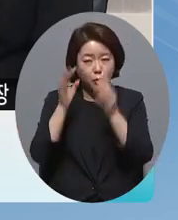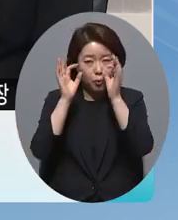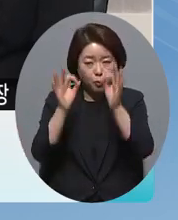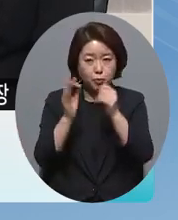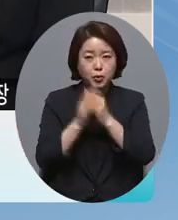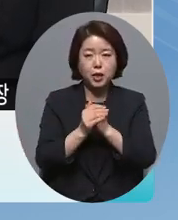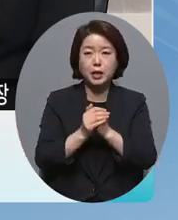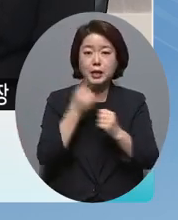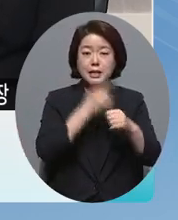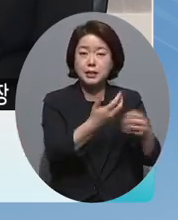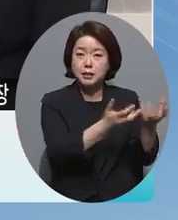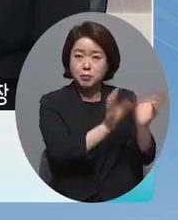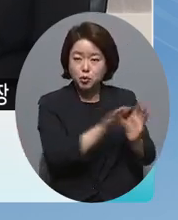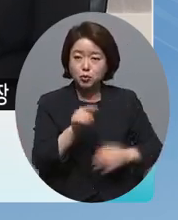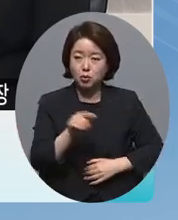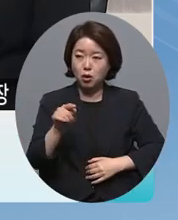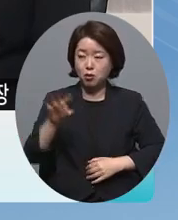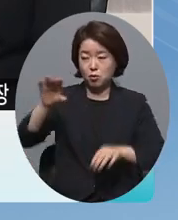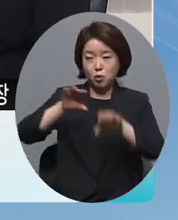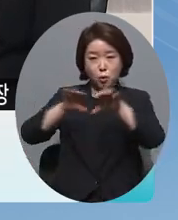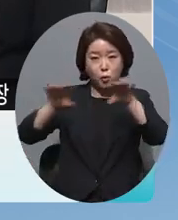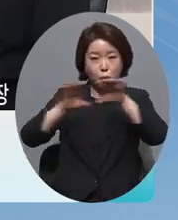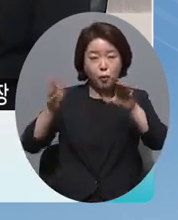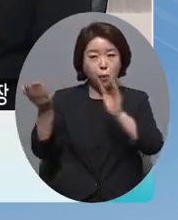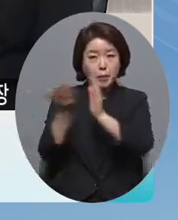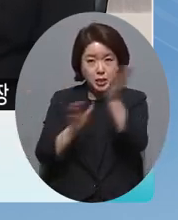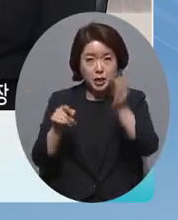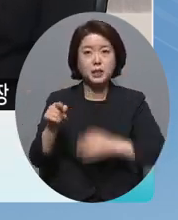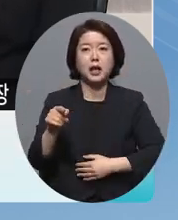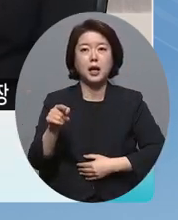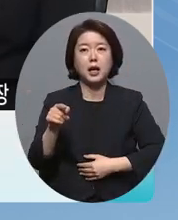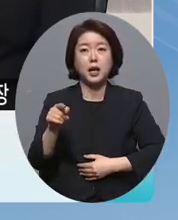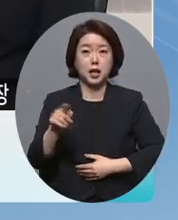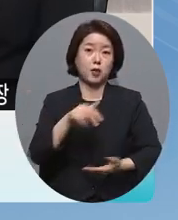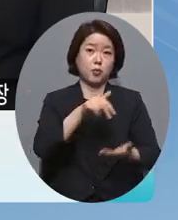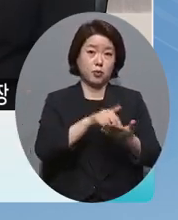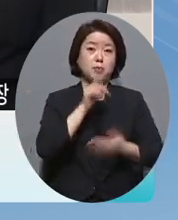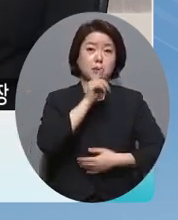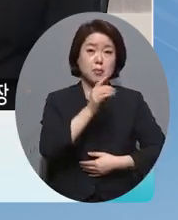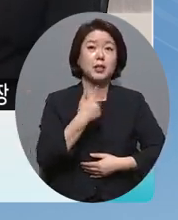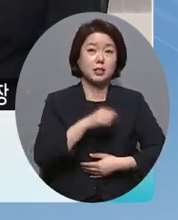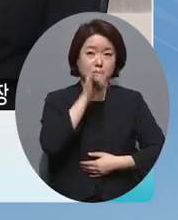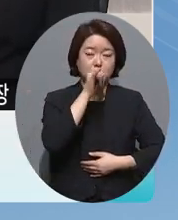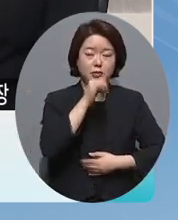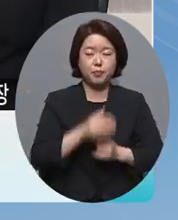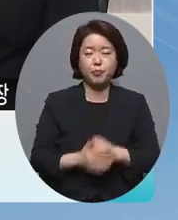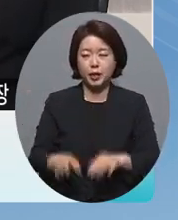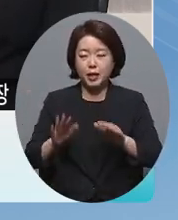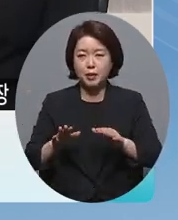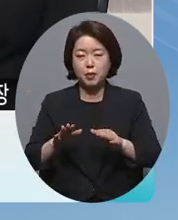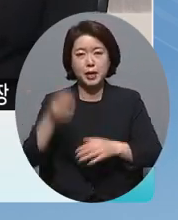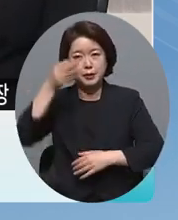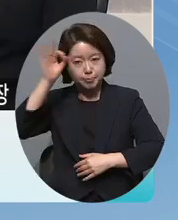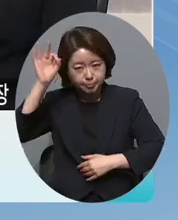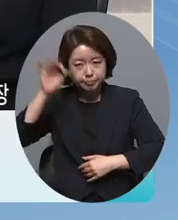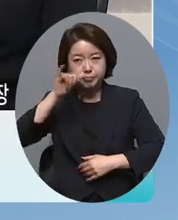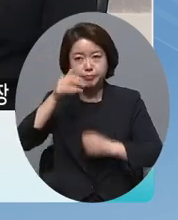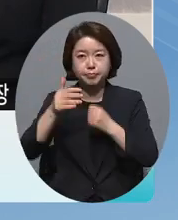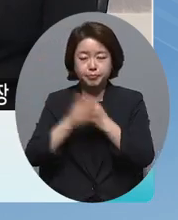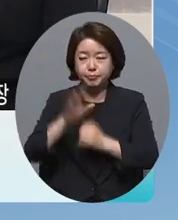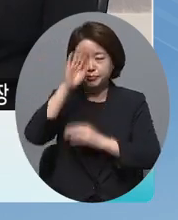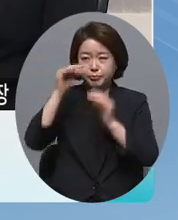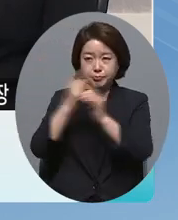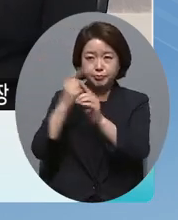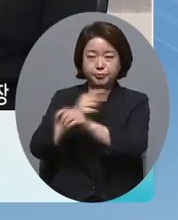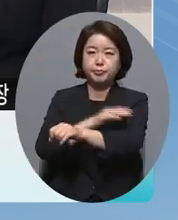일각에서 재개하는 그런 현평성 주장에는 싫은 맞지 않았다라고 보고요 어쨌든 이번에 허가가 됐기 때문에 치료를